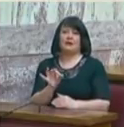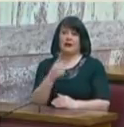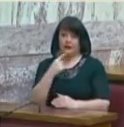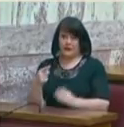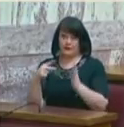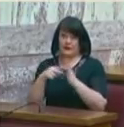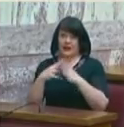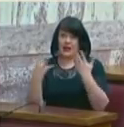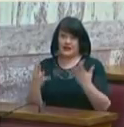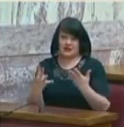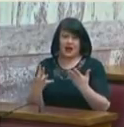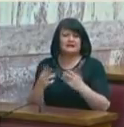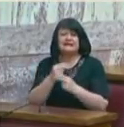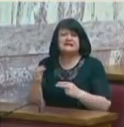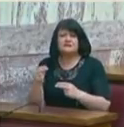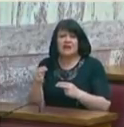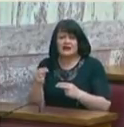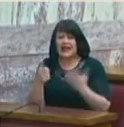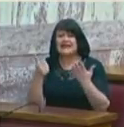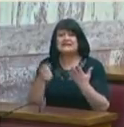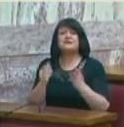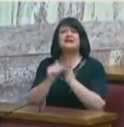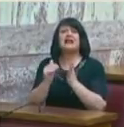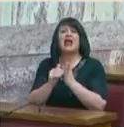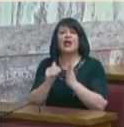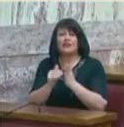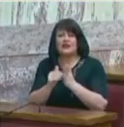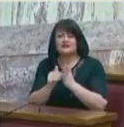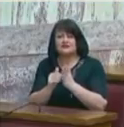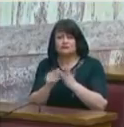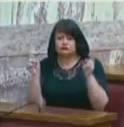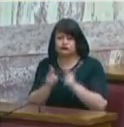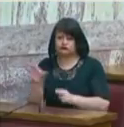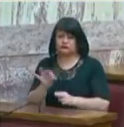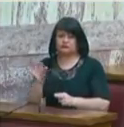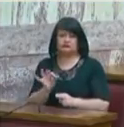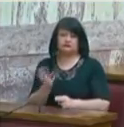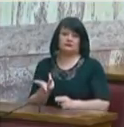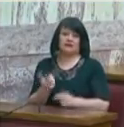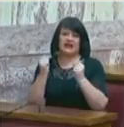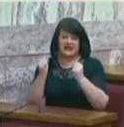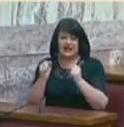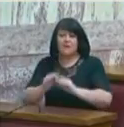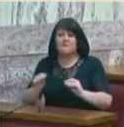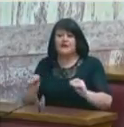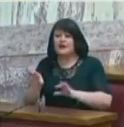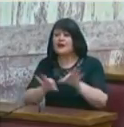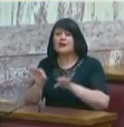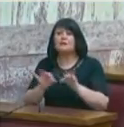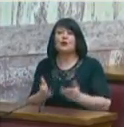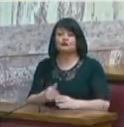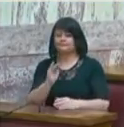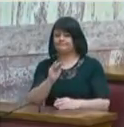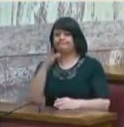να ενισχύσουμε τα κενά στην παιδεία και στην υγεία. Για να μην ξεχάσουμε άλλωστε. Δεν σας ξέχασα, κύριε Γεωργιάδη, πώς να